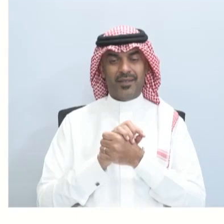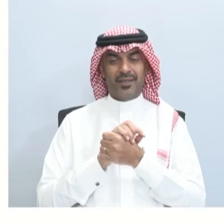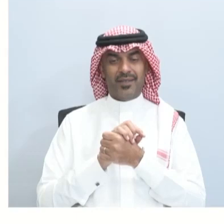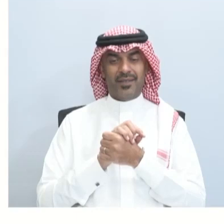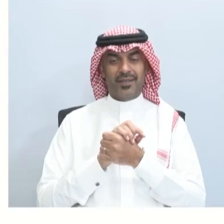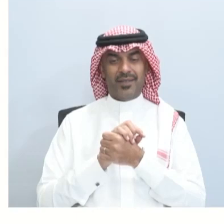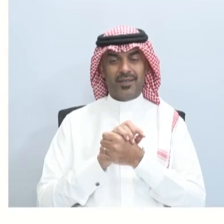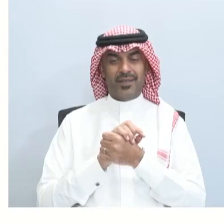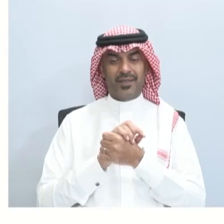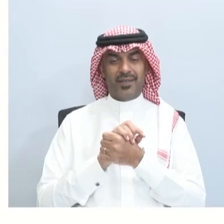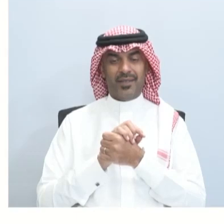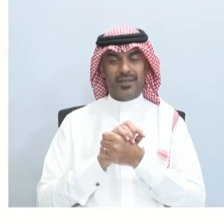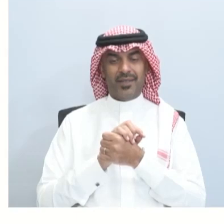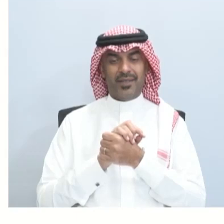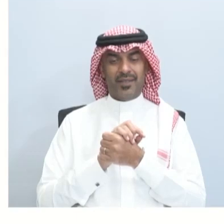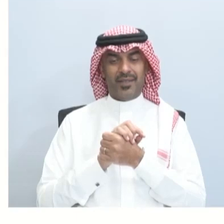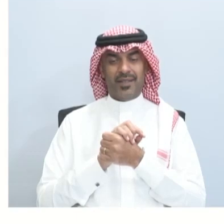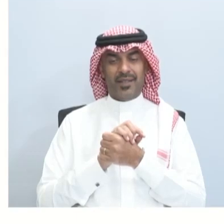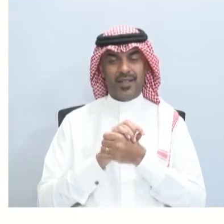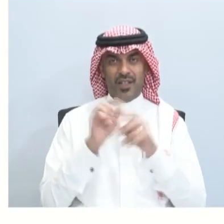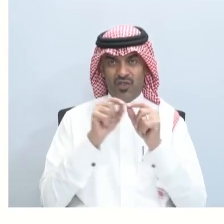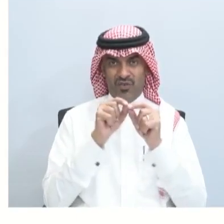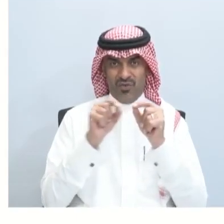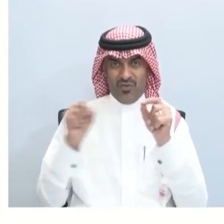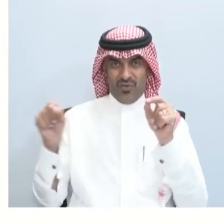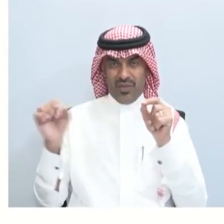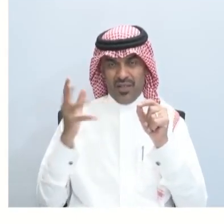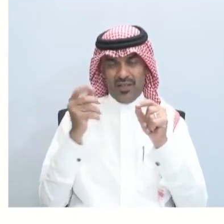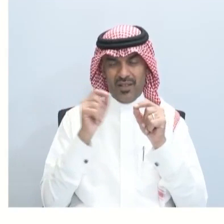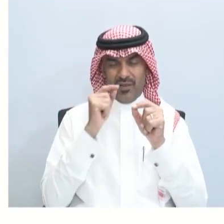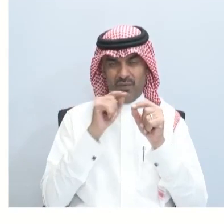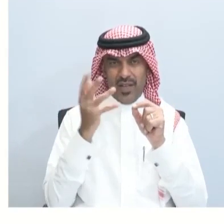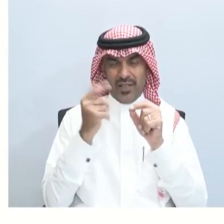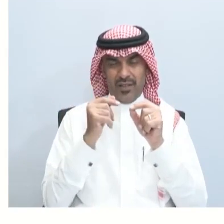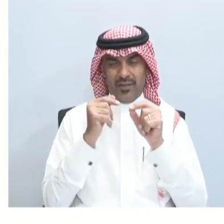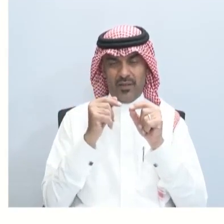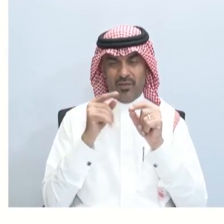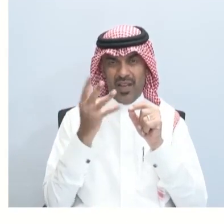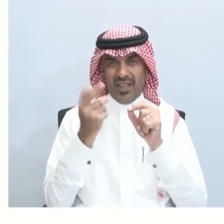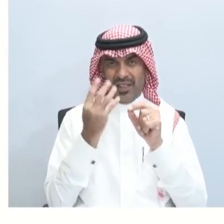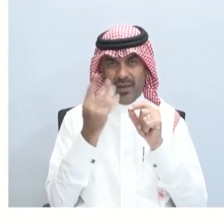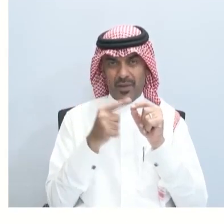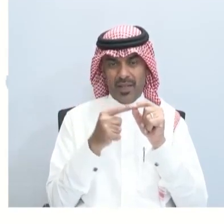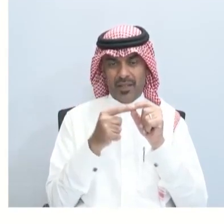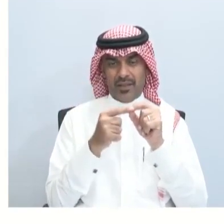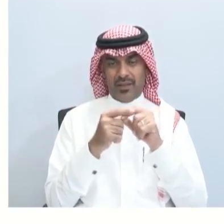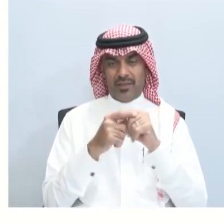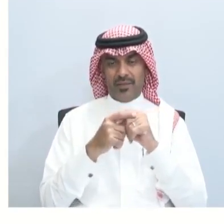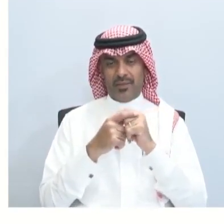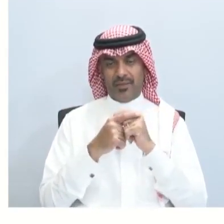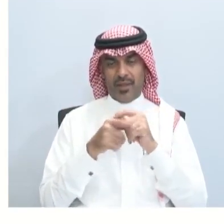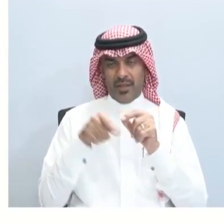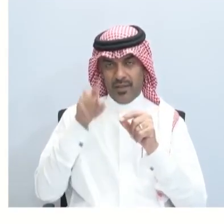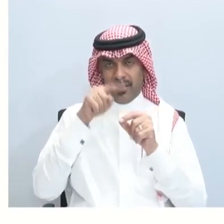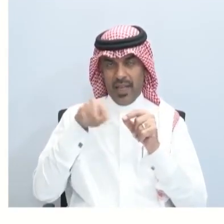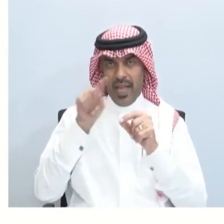نمثل المتباينه بها بيانيا وعلى خط الاعداد على خط الاعداد عند العدد 14 نعم نضع